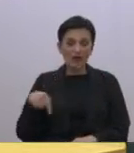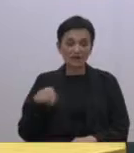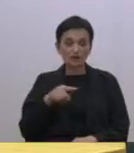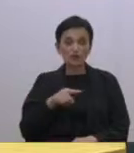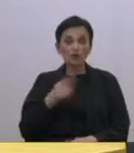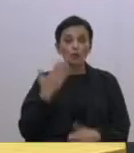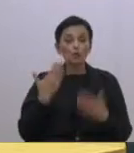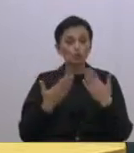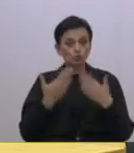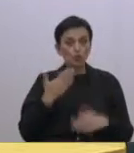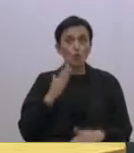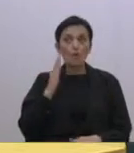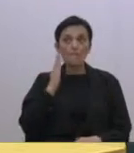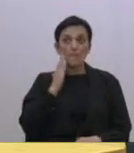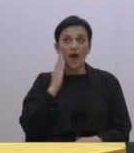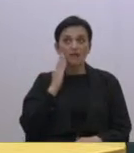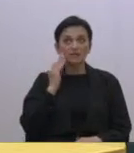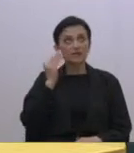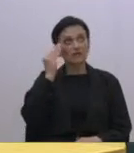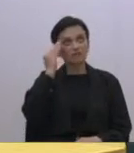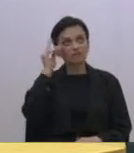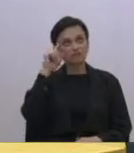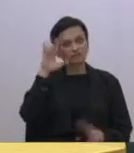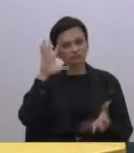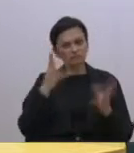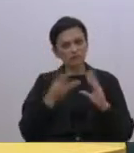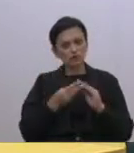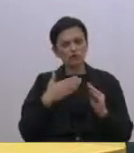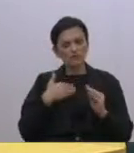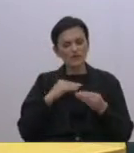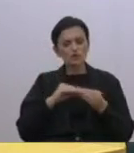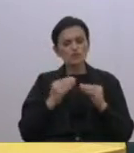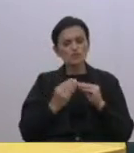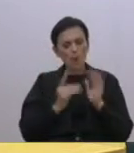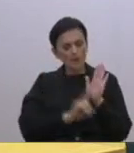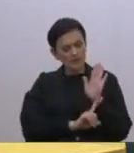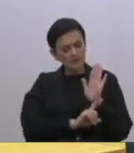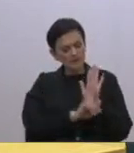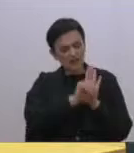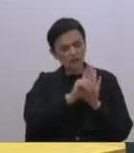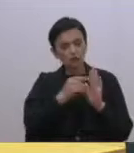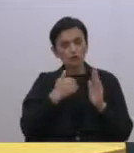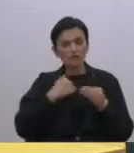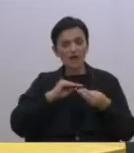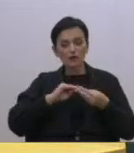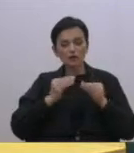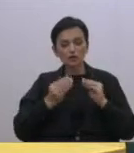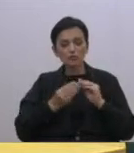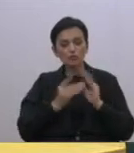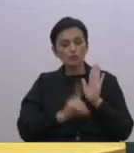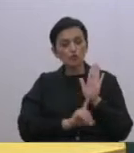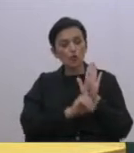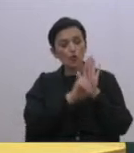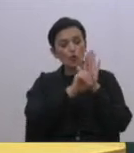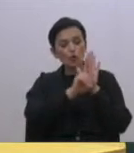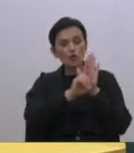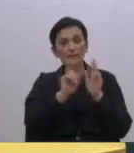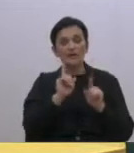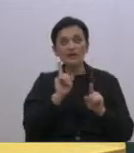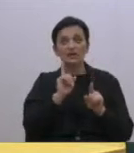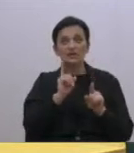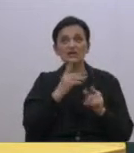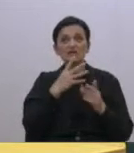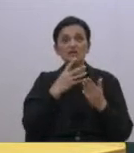შემთხვევაში თუ მართლა გავიაზრებთ ჩვენი პრობლემის სათავეს, აი და ჩვენი პრობლემის სათავე როგორ გითხარით, საკუთრება